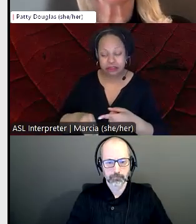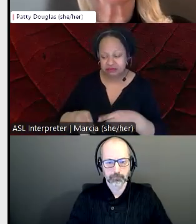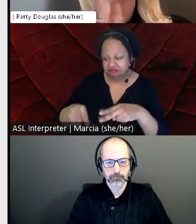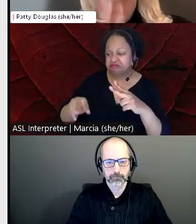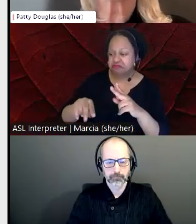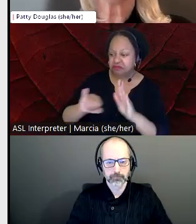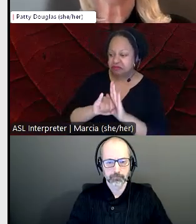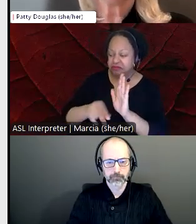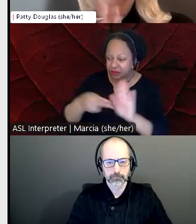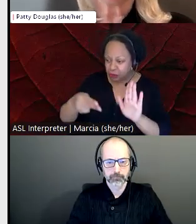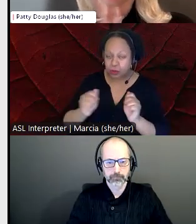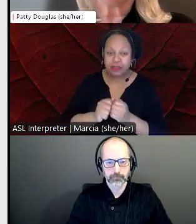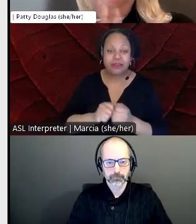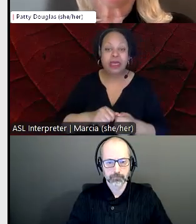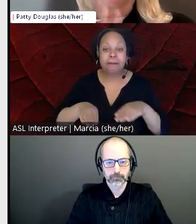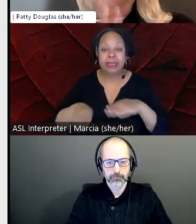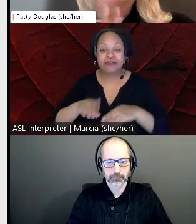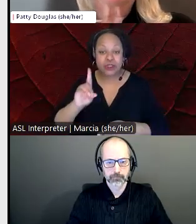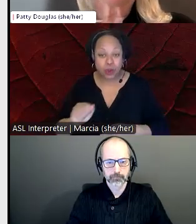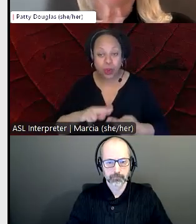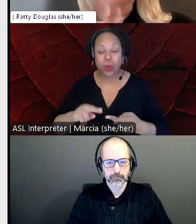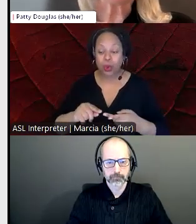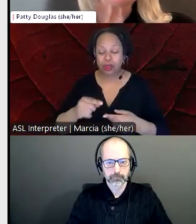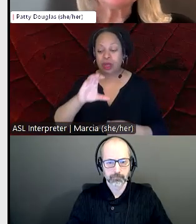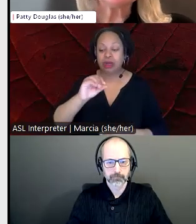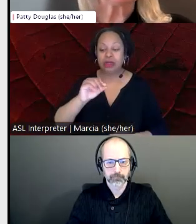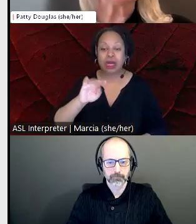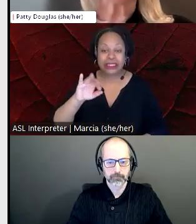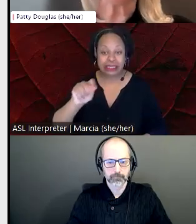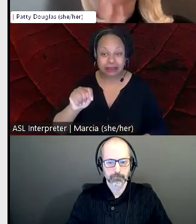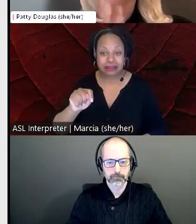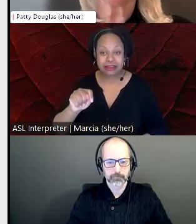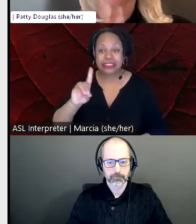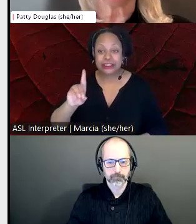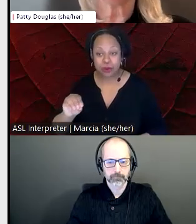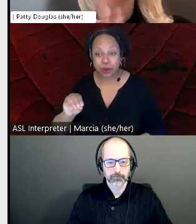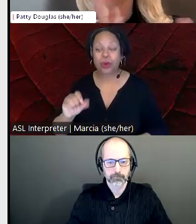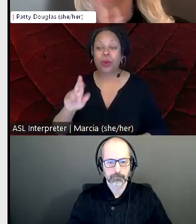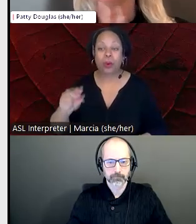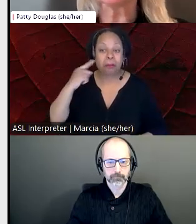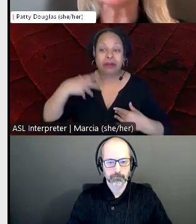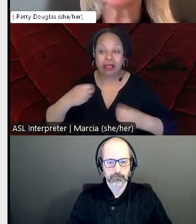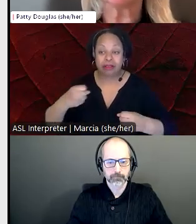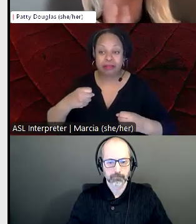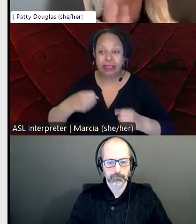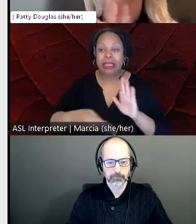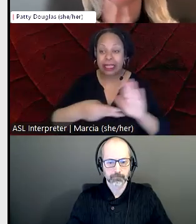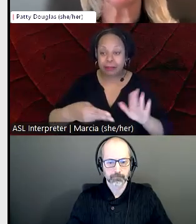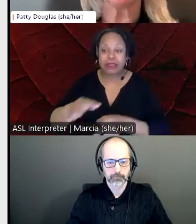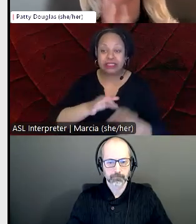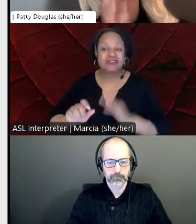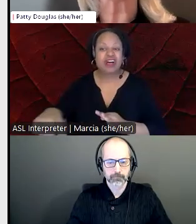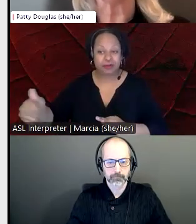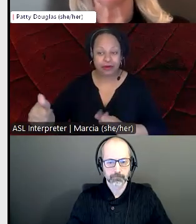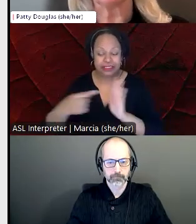souvent plus susceptibles d'être diagnostiqués avec d'un comportement, donc un trouble du comportement ou